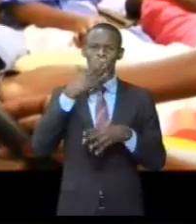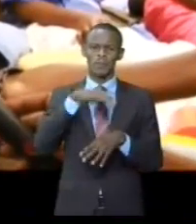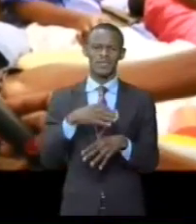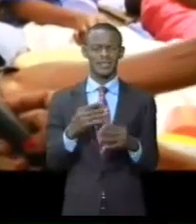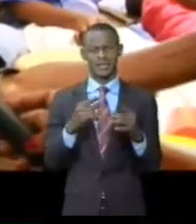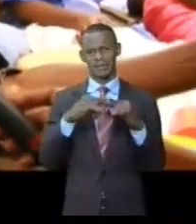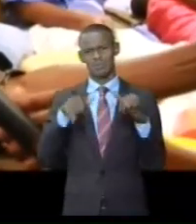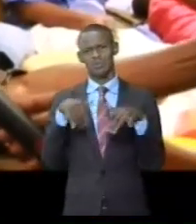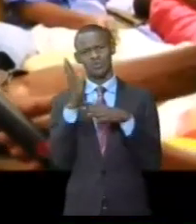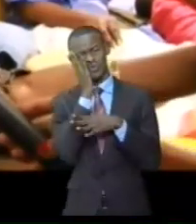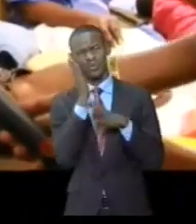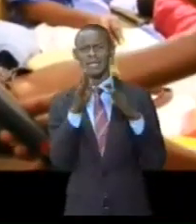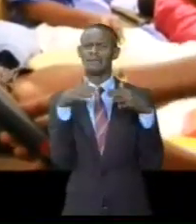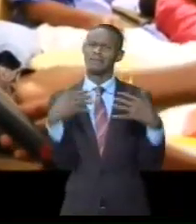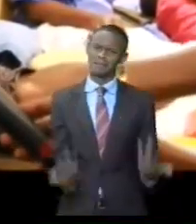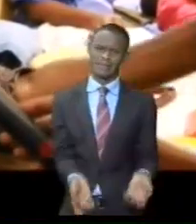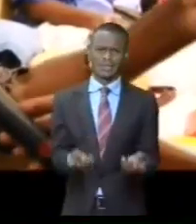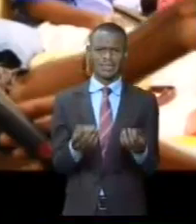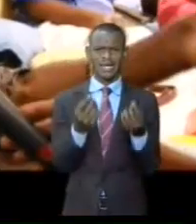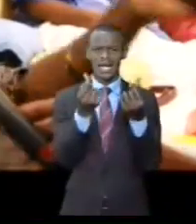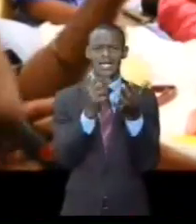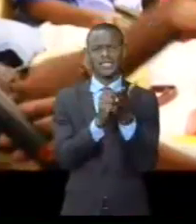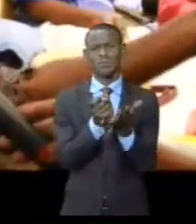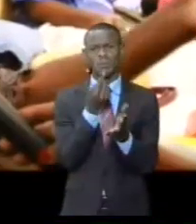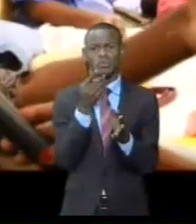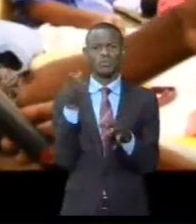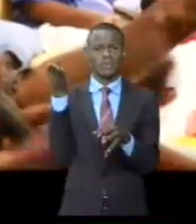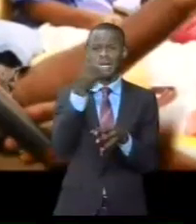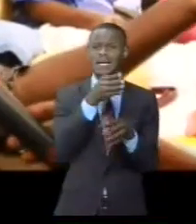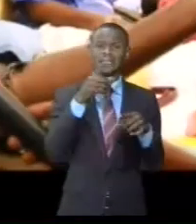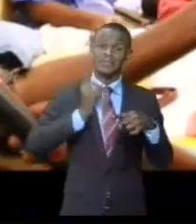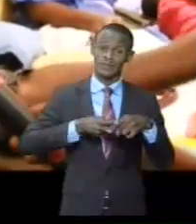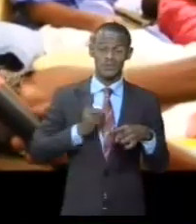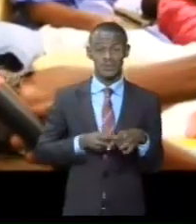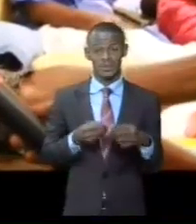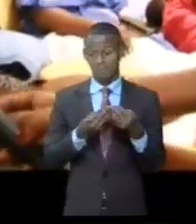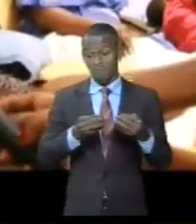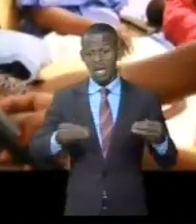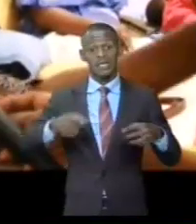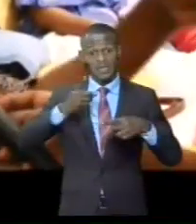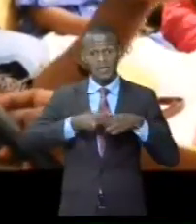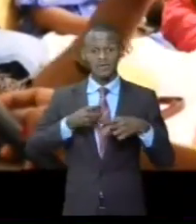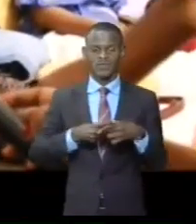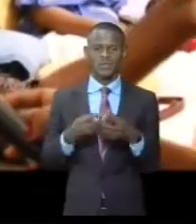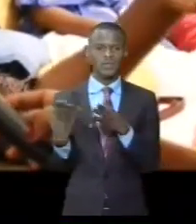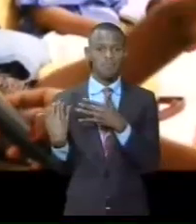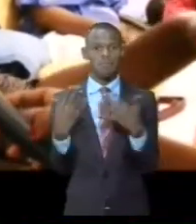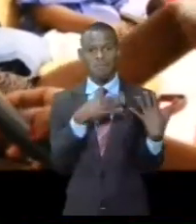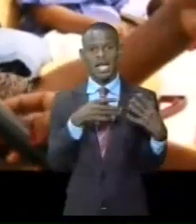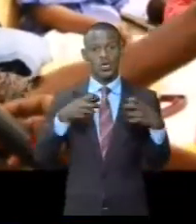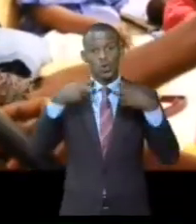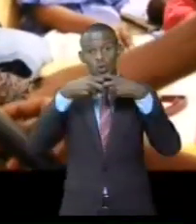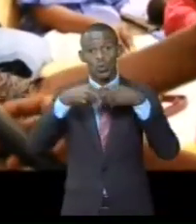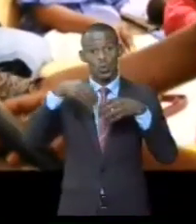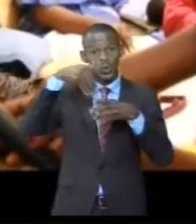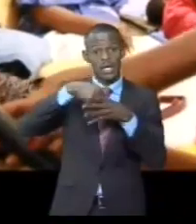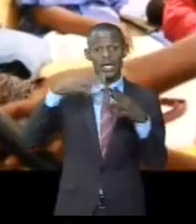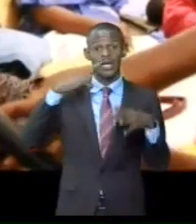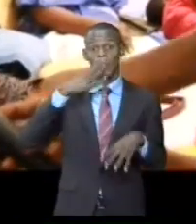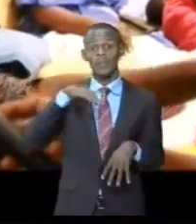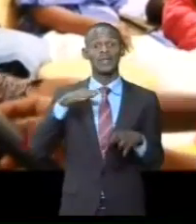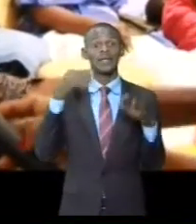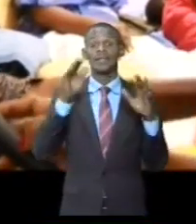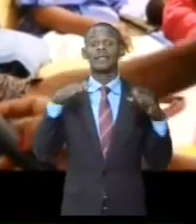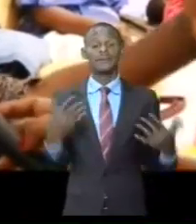lits, pas d'argent, pas de médicaments, c'est la devise. L'eau et l'électricité posent problème. Que le gouvernement